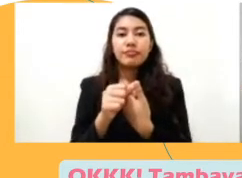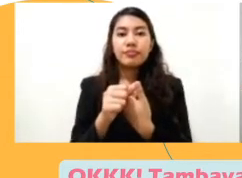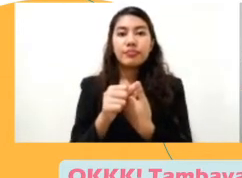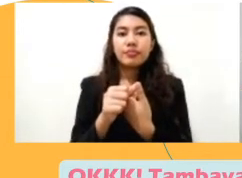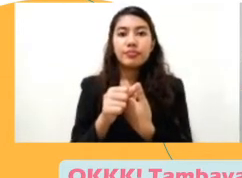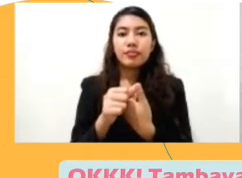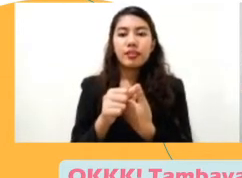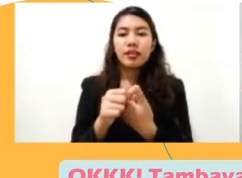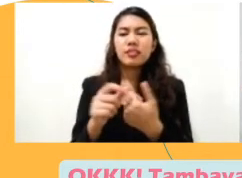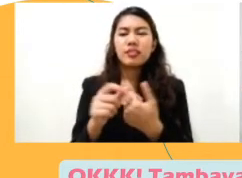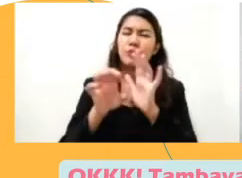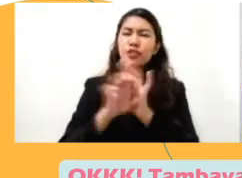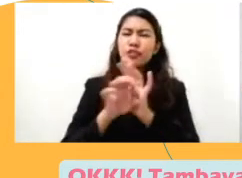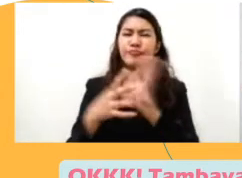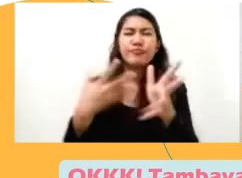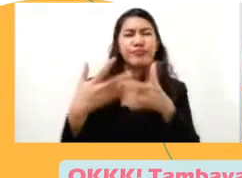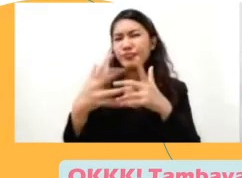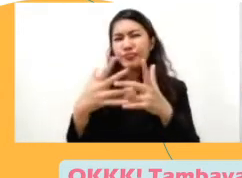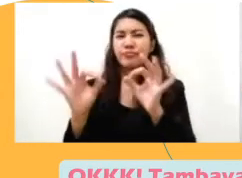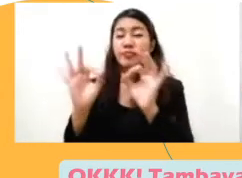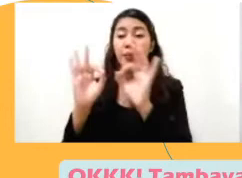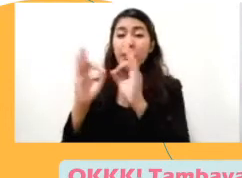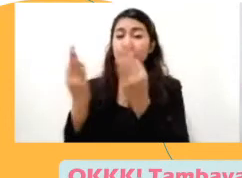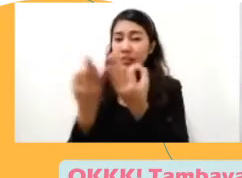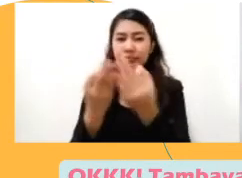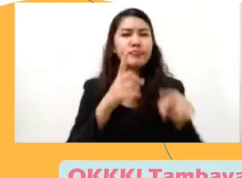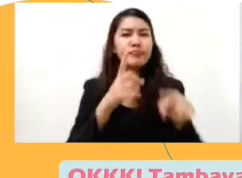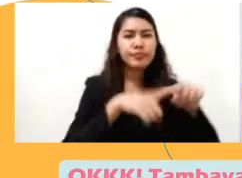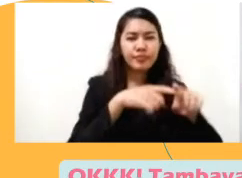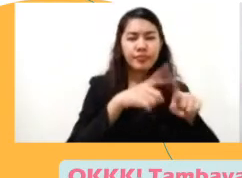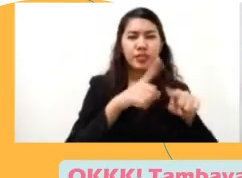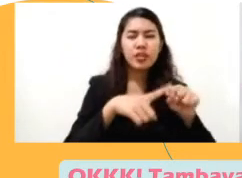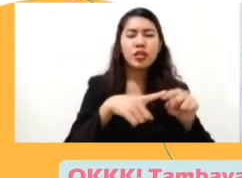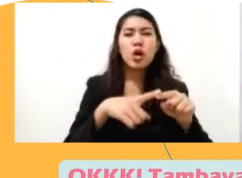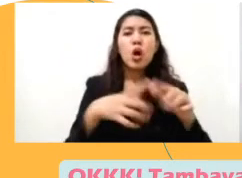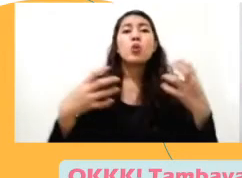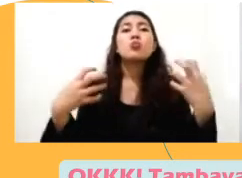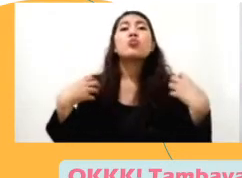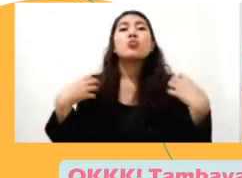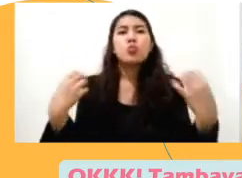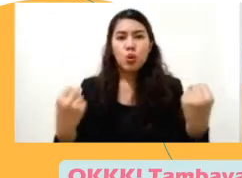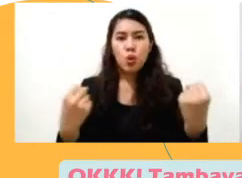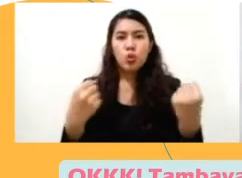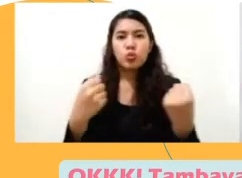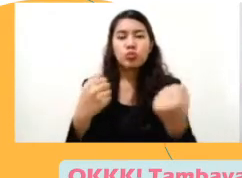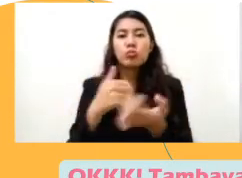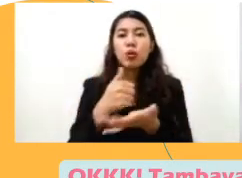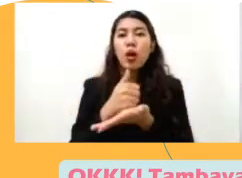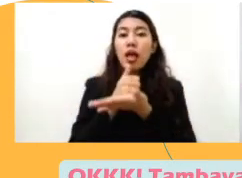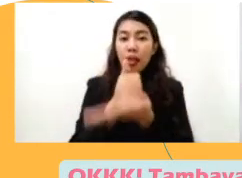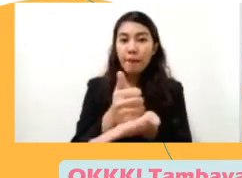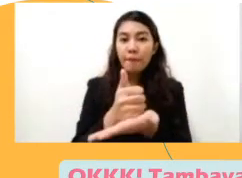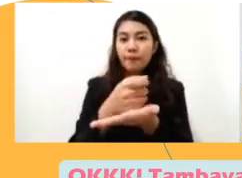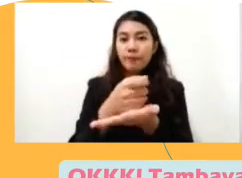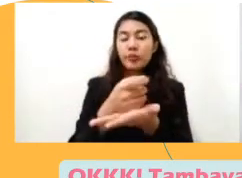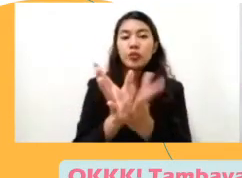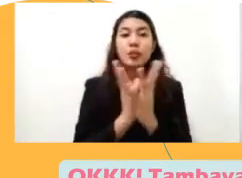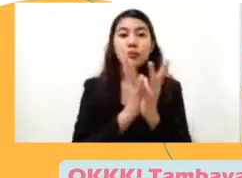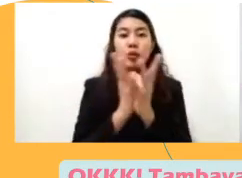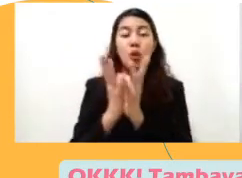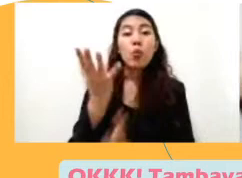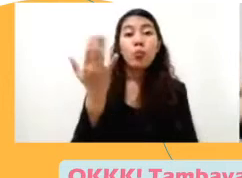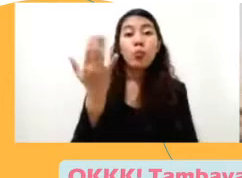kapamilya lang natin o kaibigan, malaki yung impact na nagagawa sa lipunan, no, dahil sa relationship na